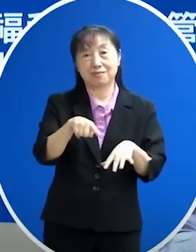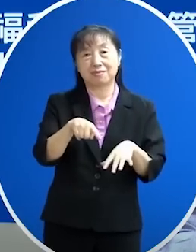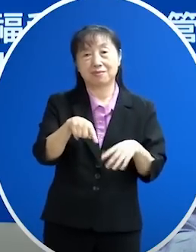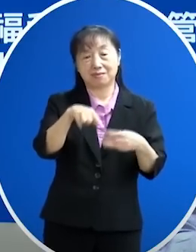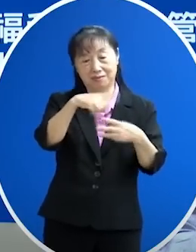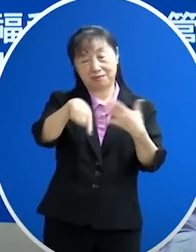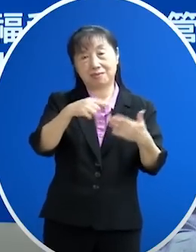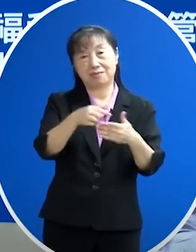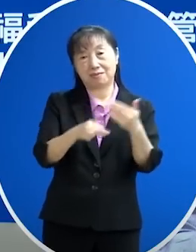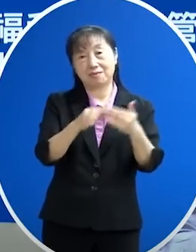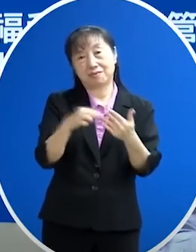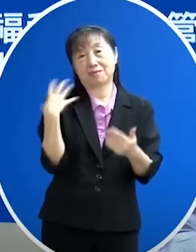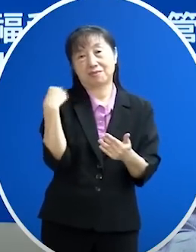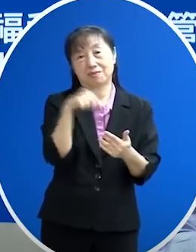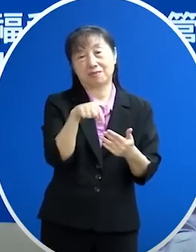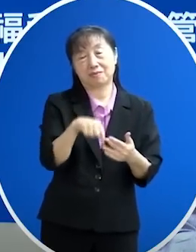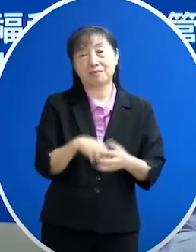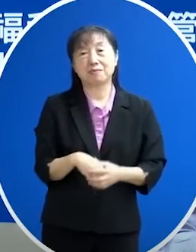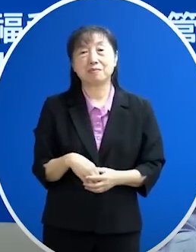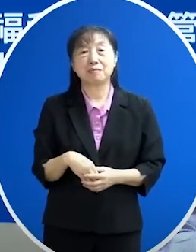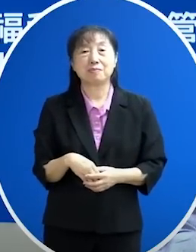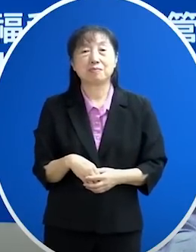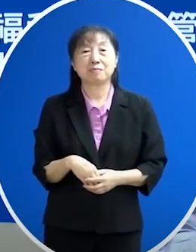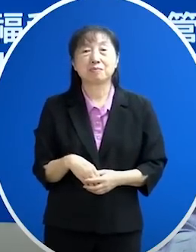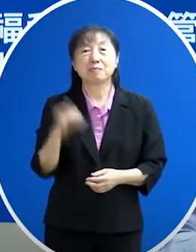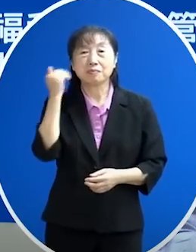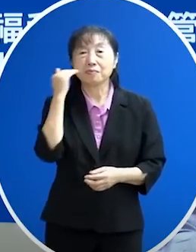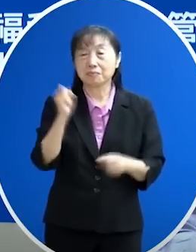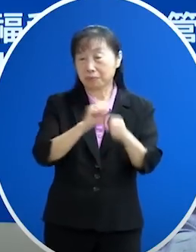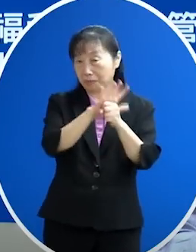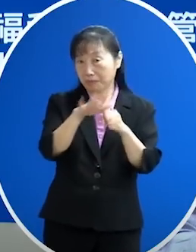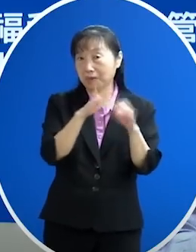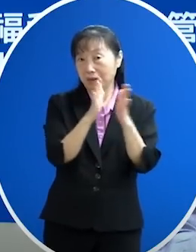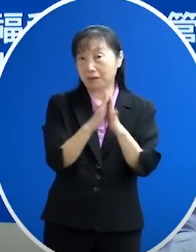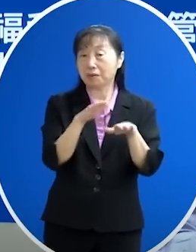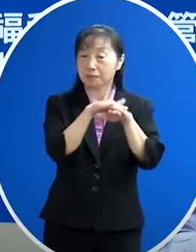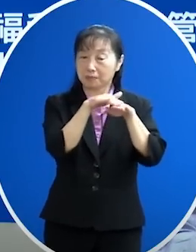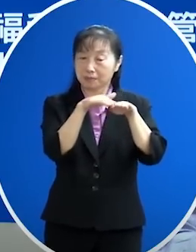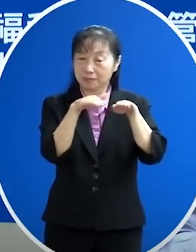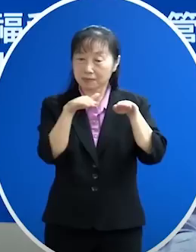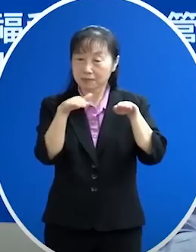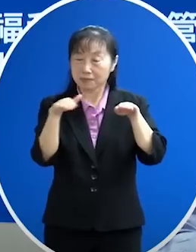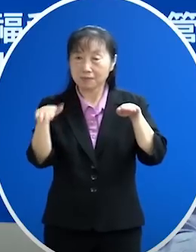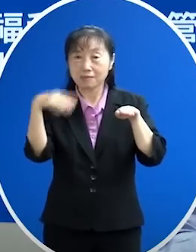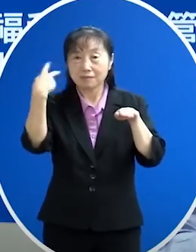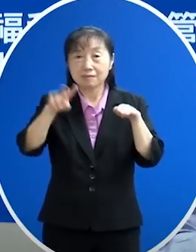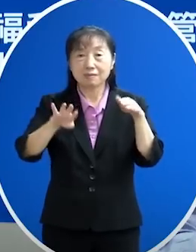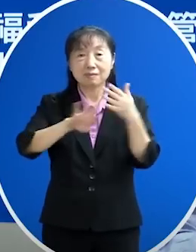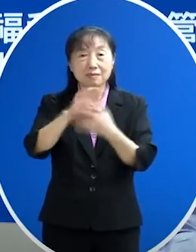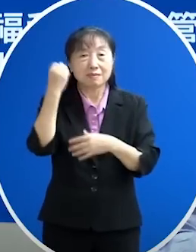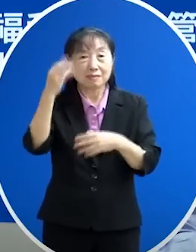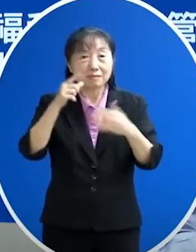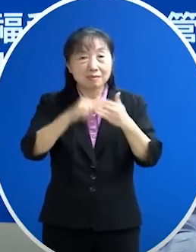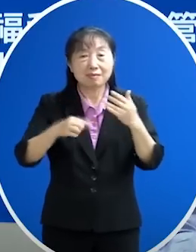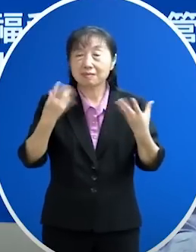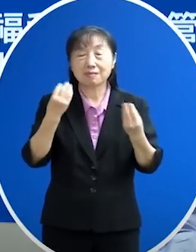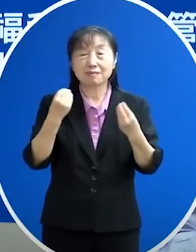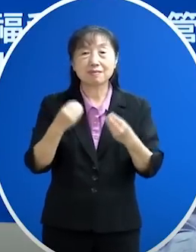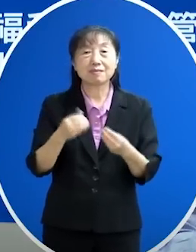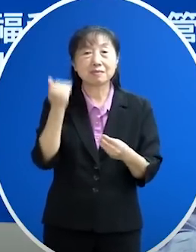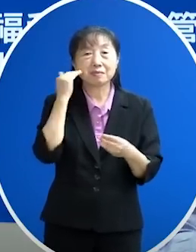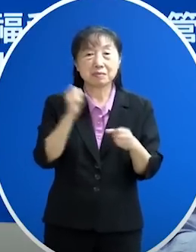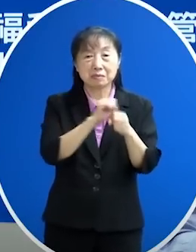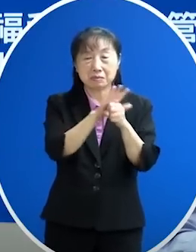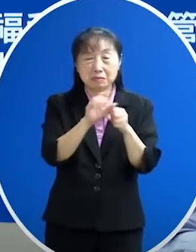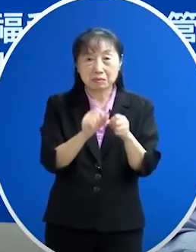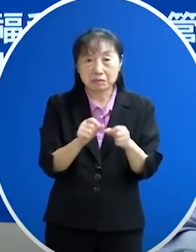的政策。那如果我们的疫情都保持稳定的话，我们不会再做另外的规定。那如果疫